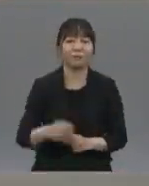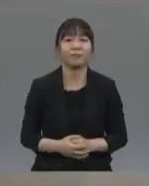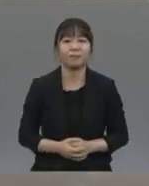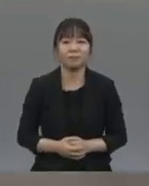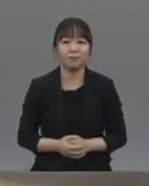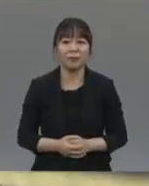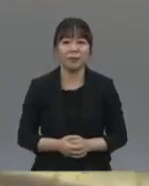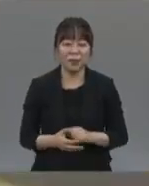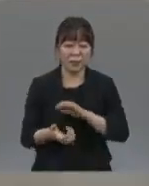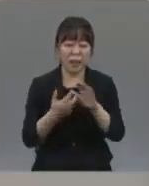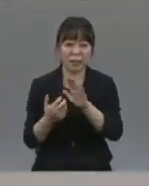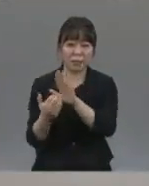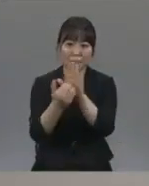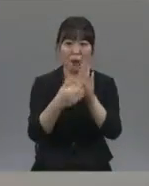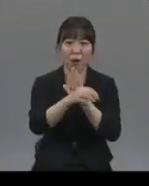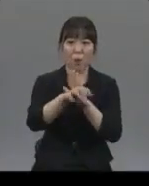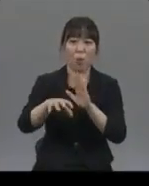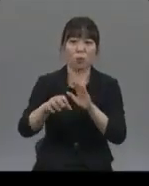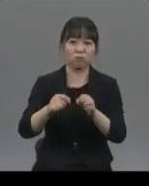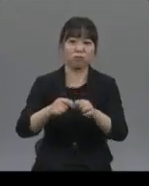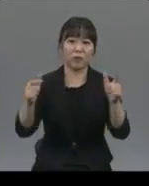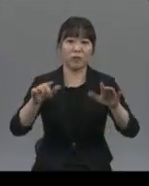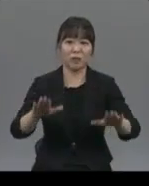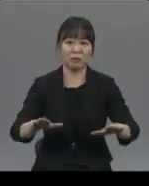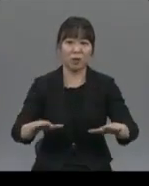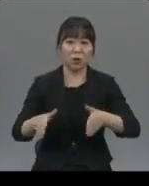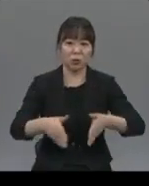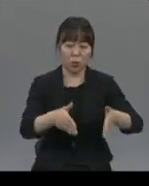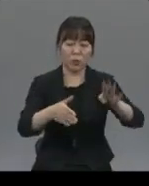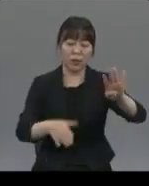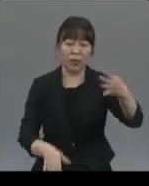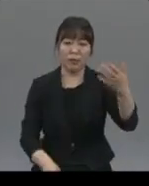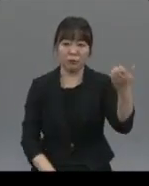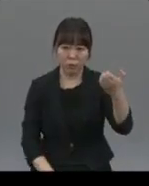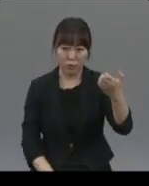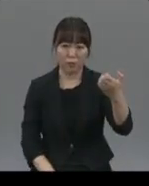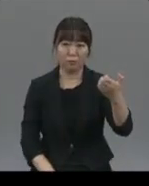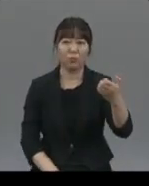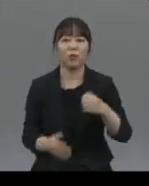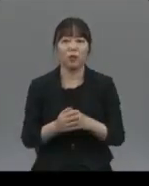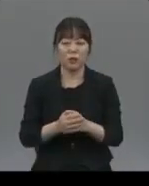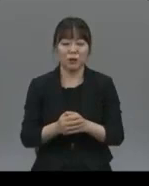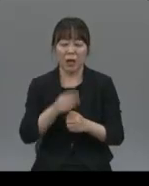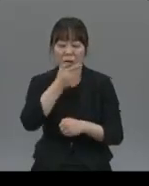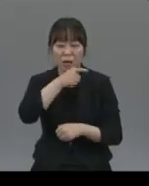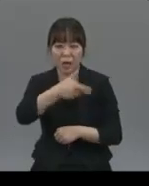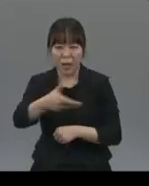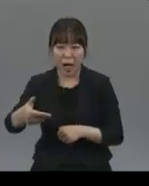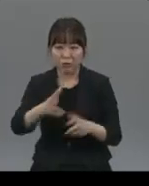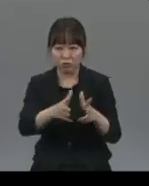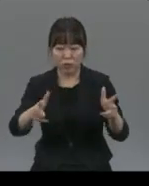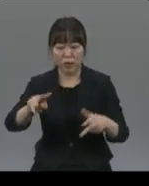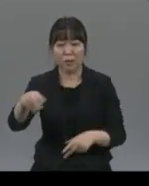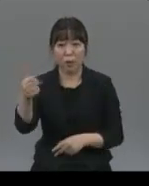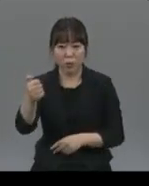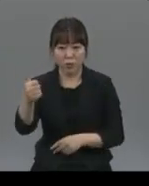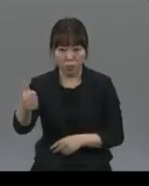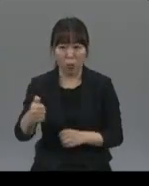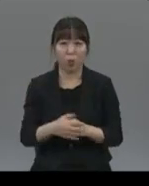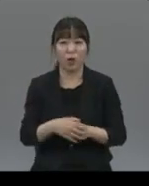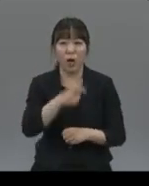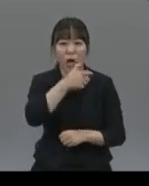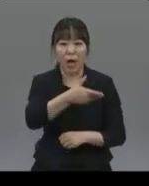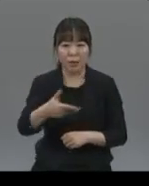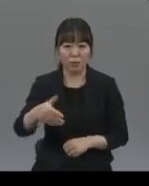d'une maison et dans celle de John Chong du Nord une cinquantaine d'élèves sont bloqués dans un camping le prochain bilan risque de s'alourdir étant donné que les